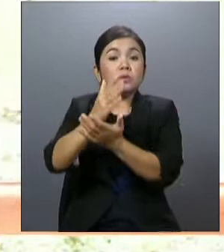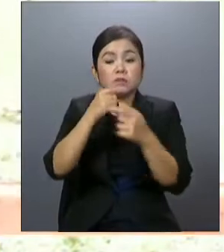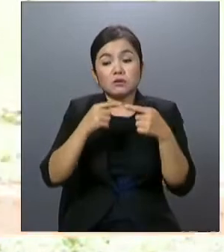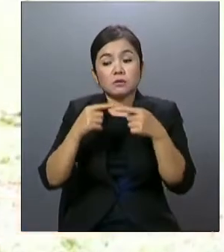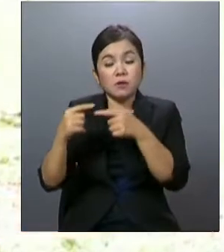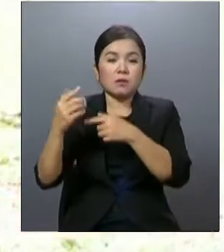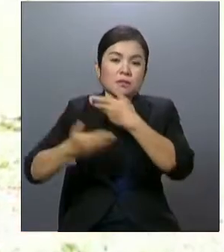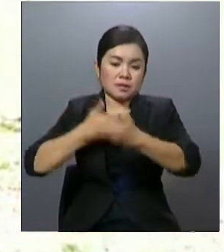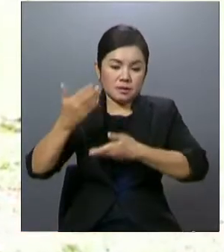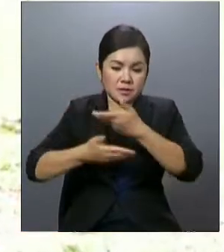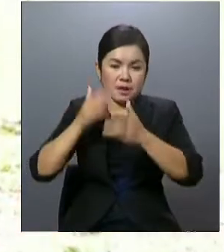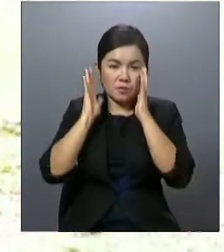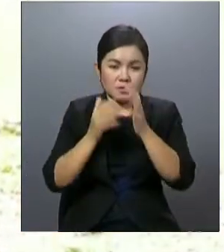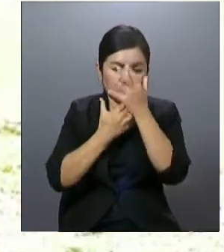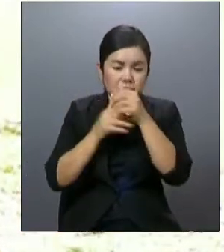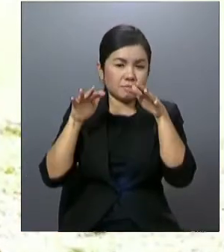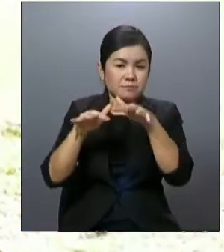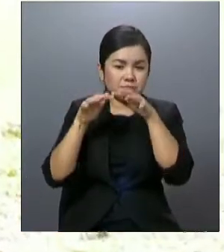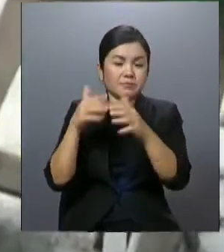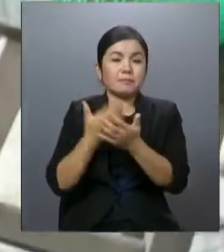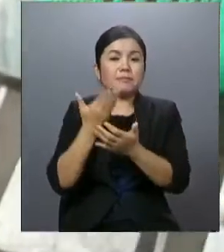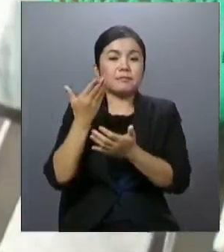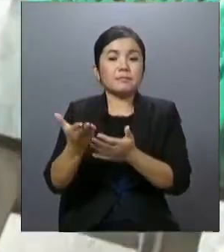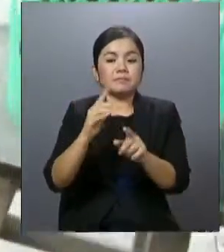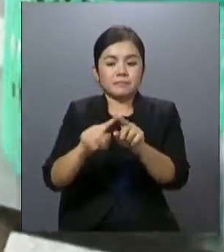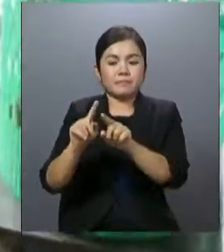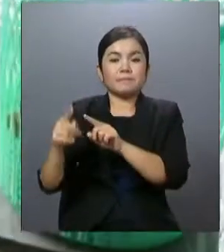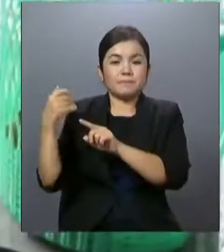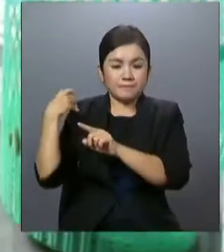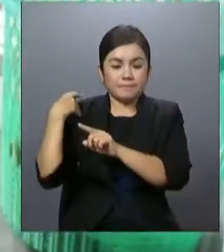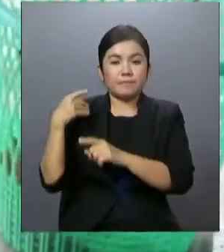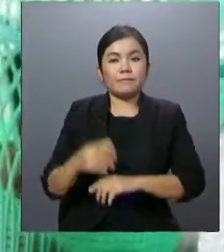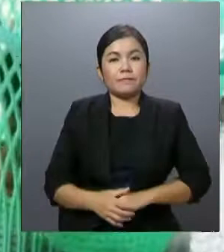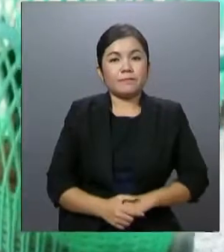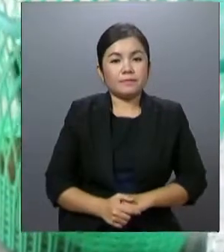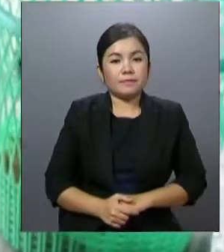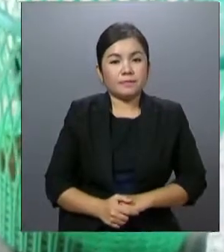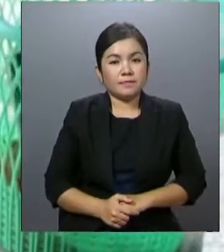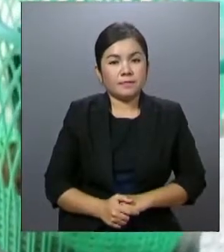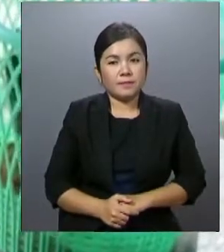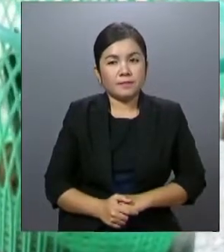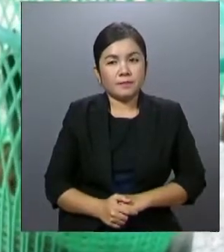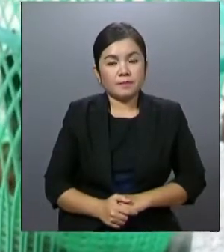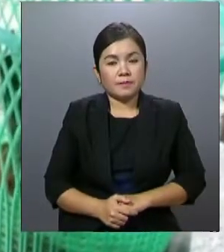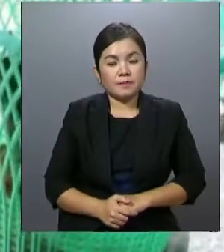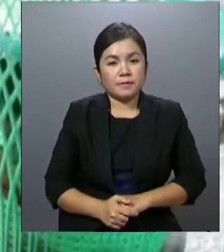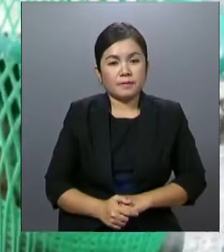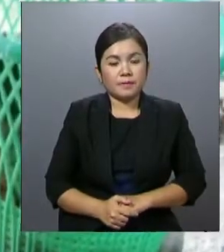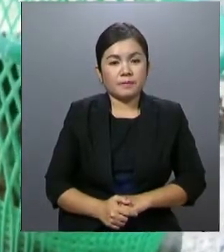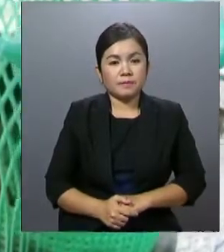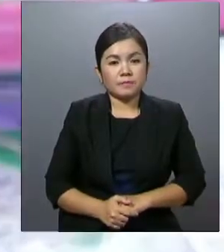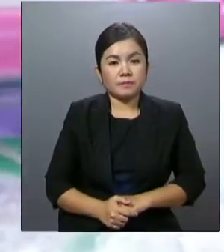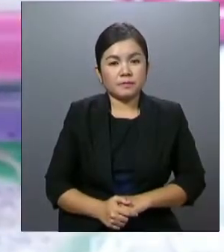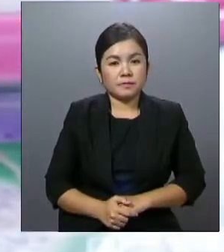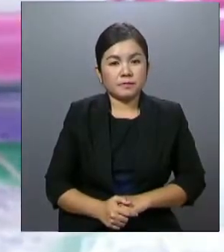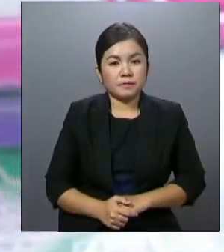ลูกค้าก็จะเข้ามานักท่องเที่ยวนะจะต่างจังหวัดจะเข้ามา เรารายได้ประมาณต่อเดือนจ้ะ ถ้าต่อเ